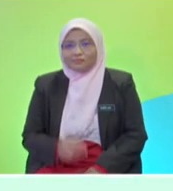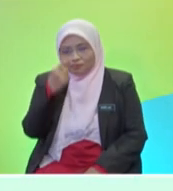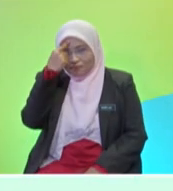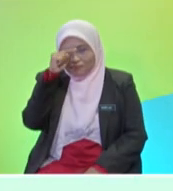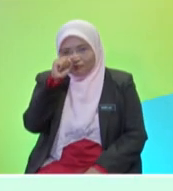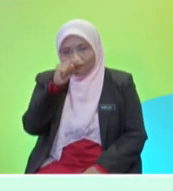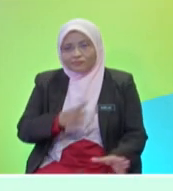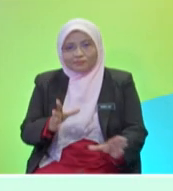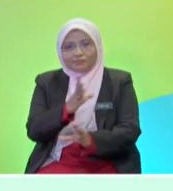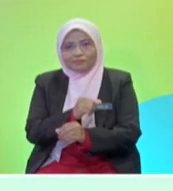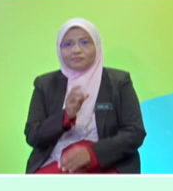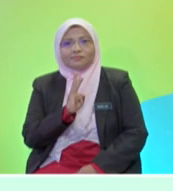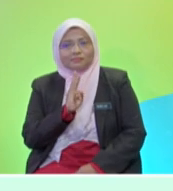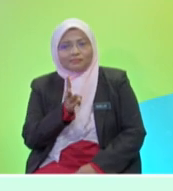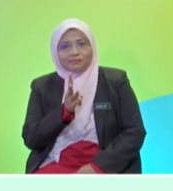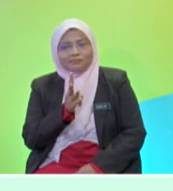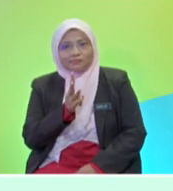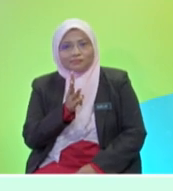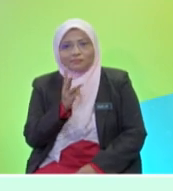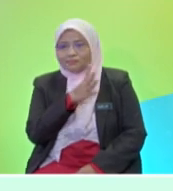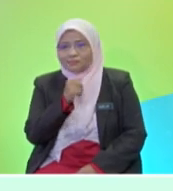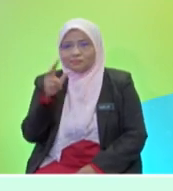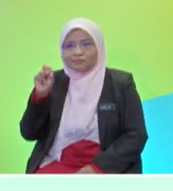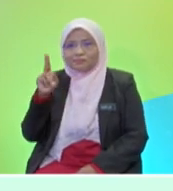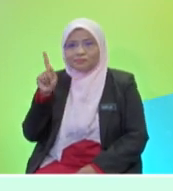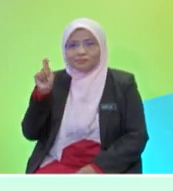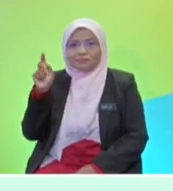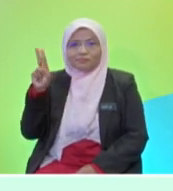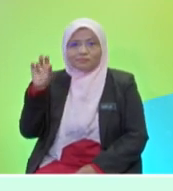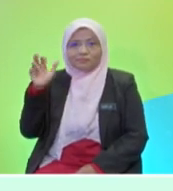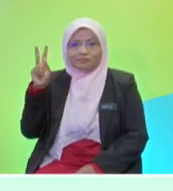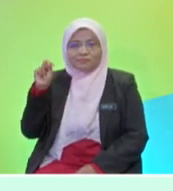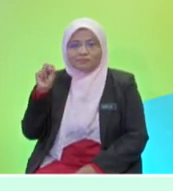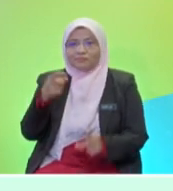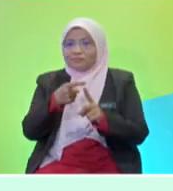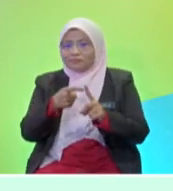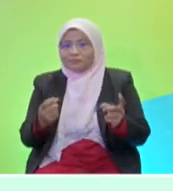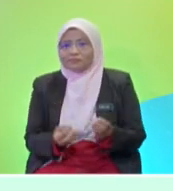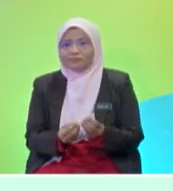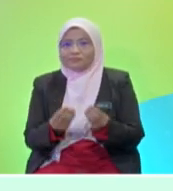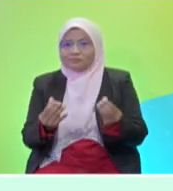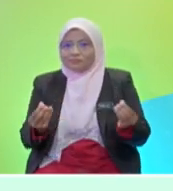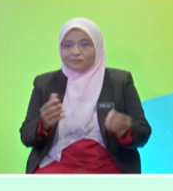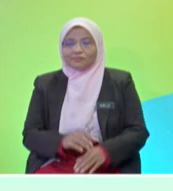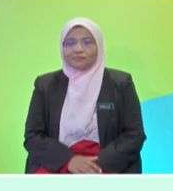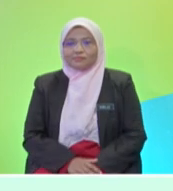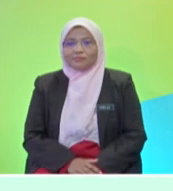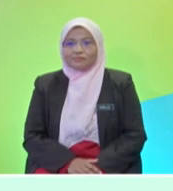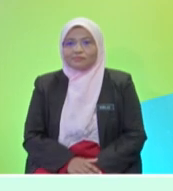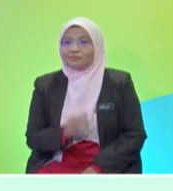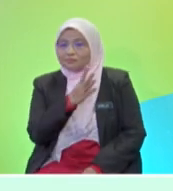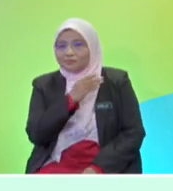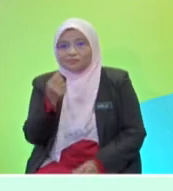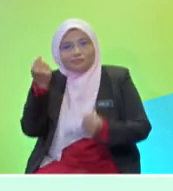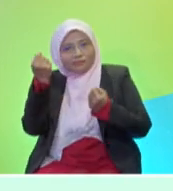daripada tanah. Okey? Okey, di samping itu, akar ni juga dia menyokong pokok